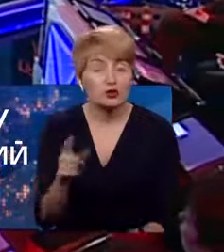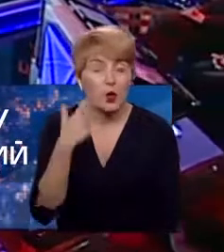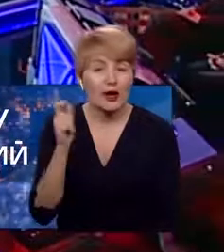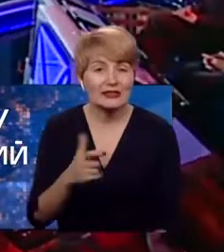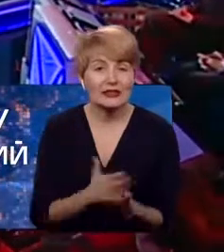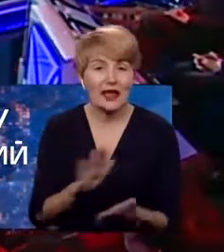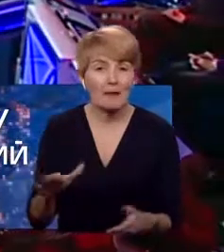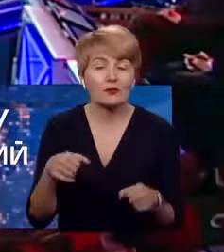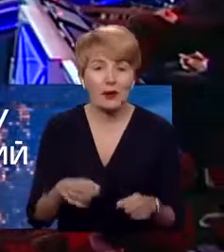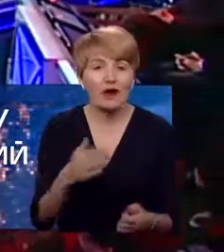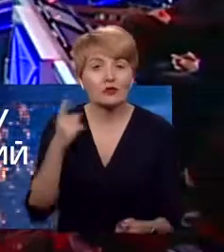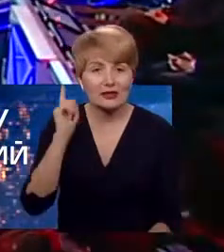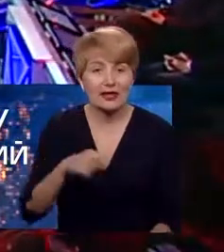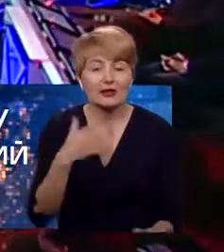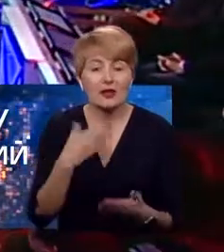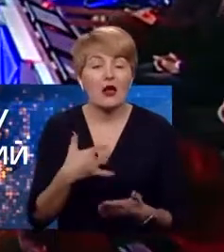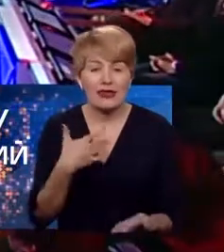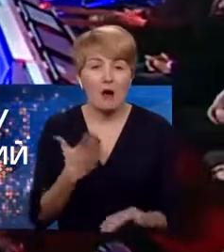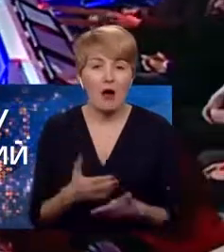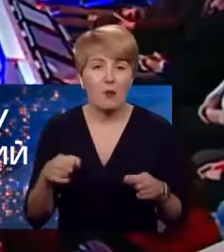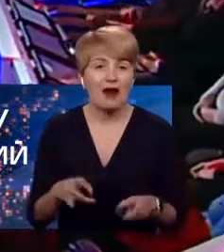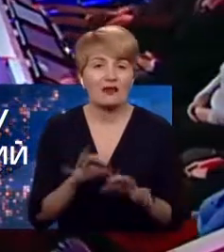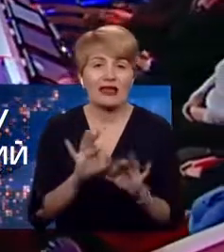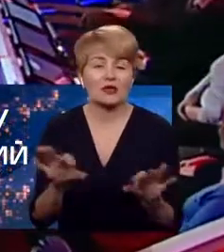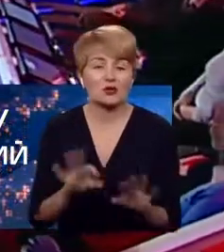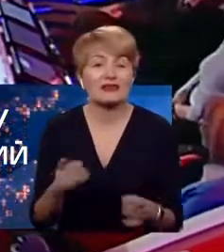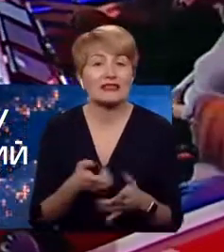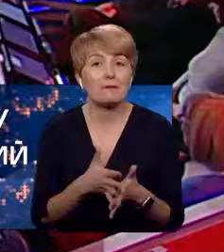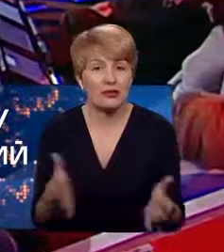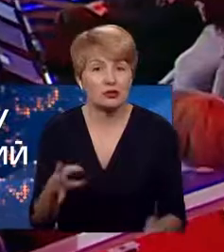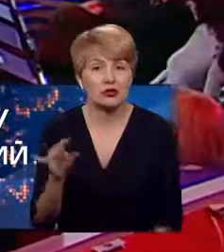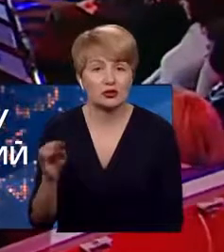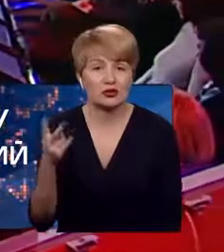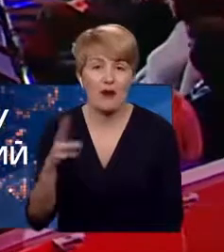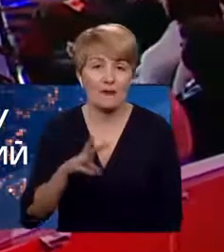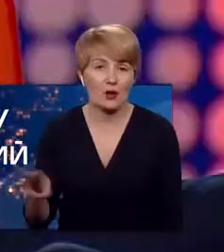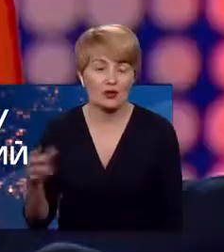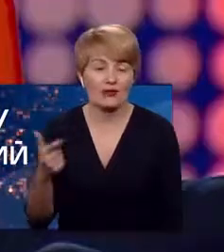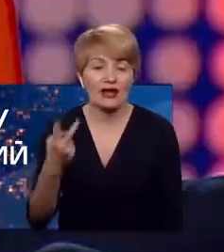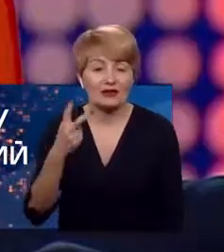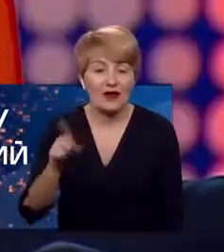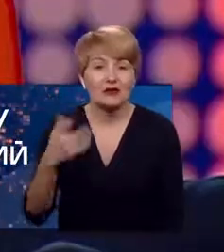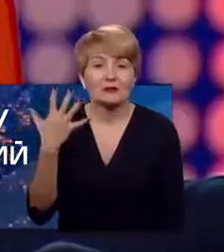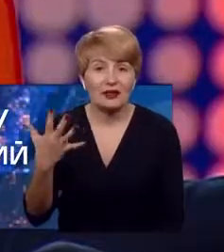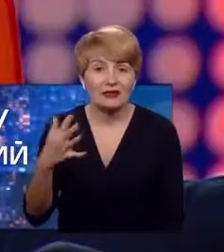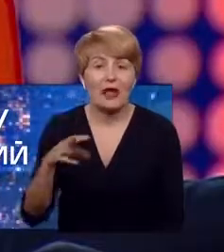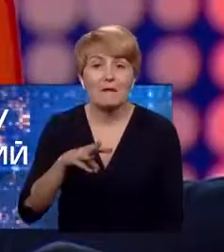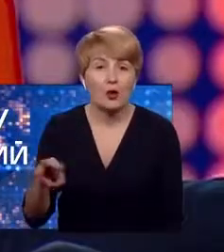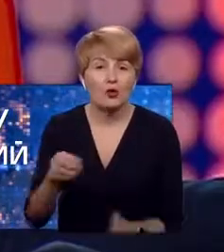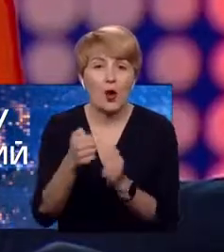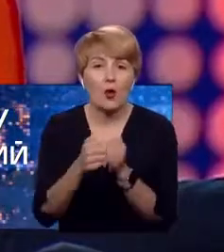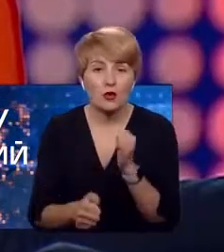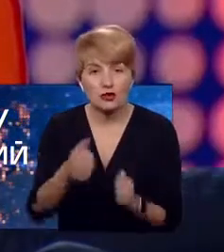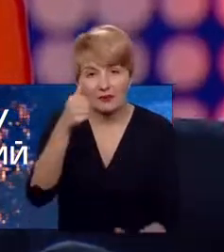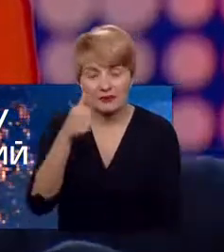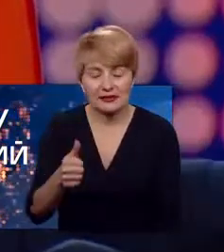Так. Чистими, скільки ви... право не розкривати. Це більше 2 мільйонів гривень. Вибачте, будь ласка, пан. Я Катер. Вам скажу, 2,5 мільйони на руки кожен це місяць. Це